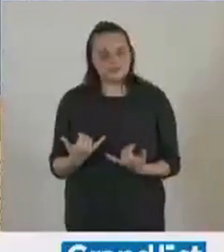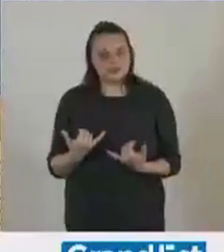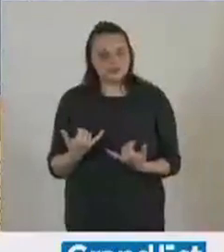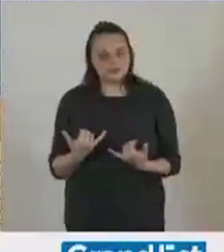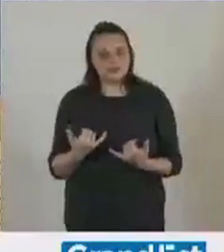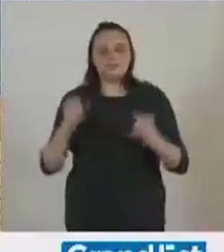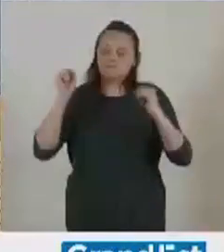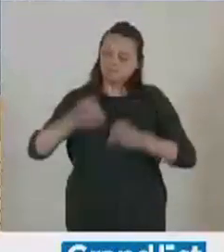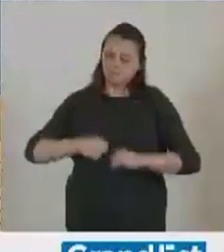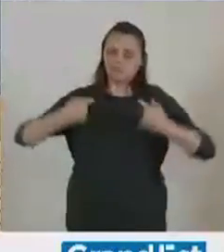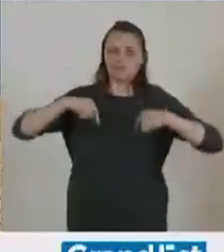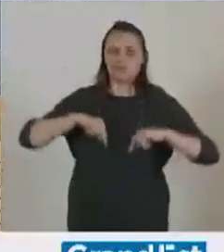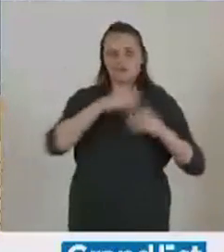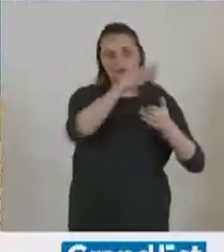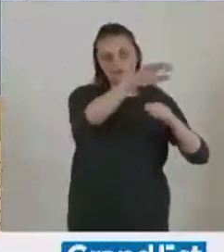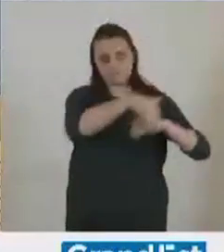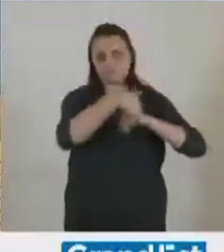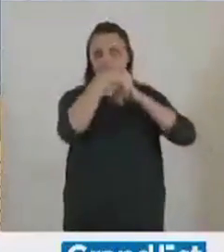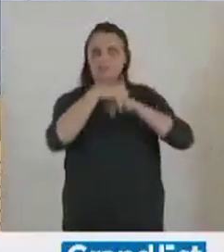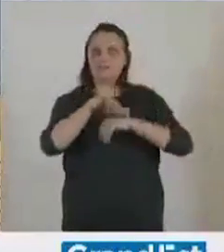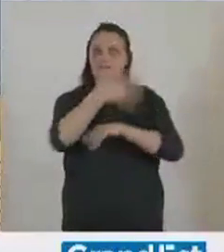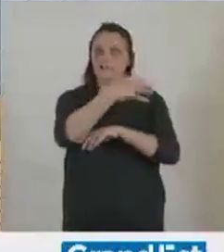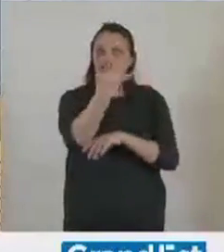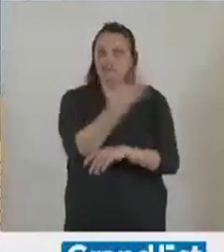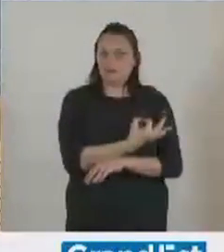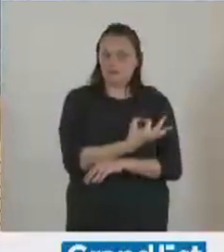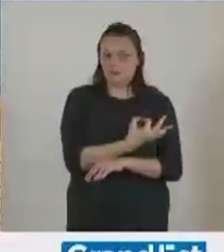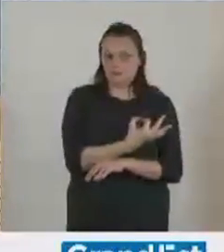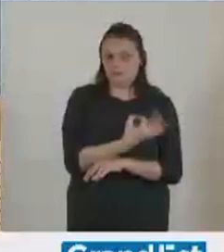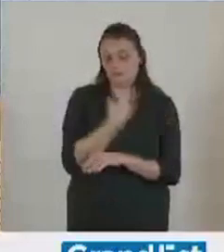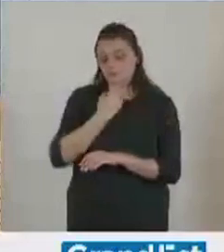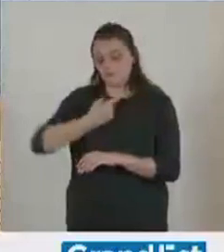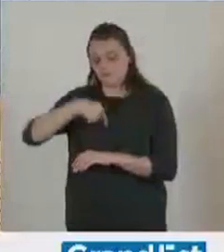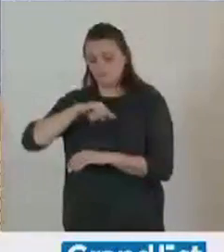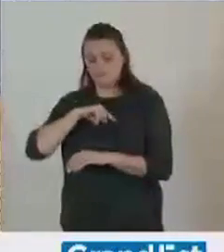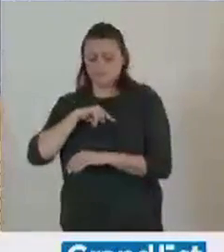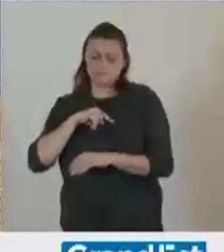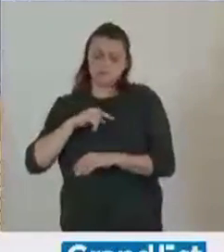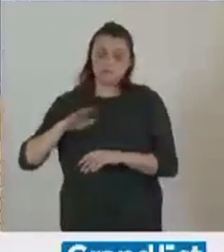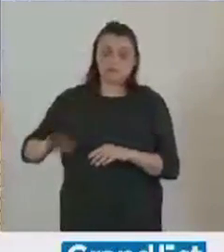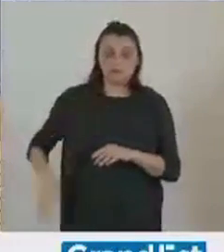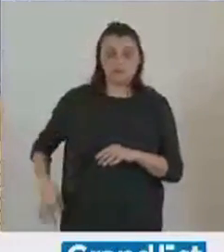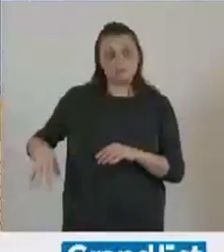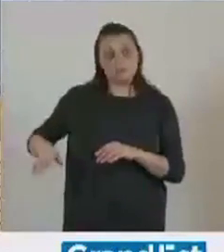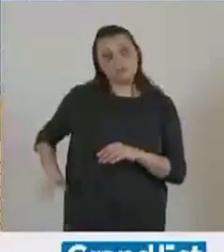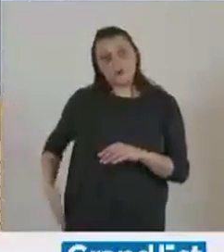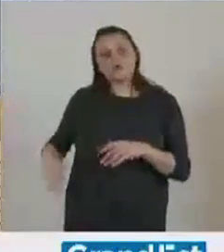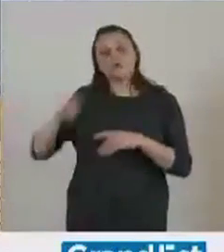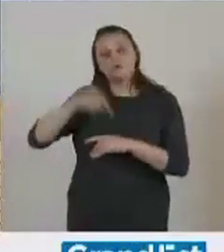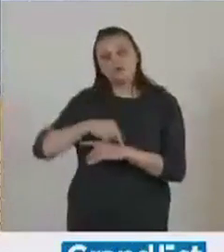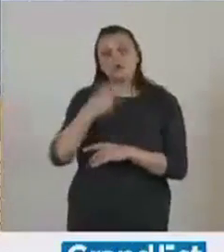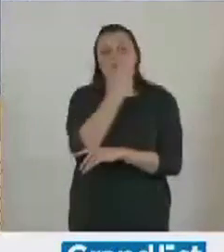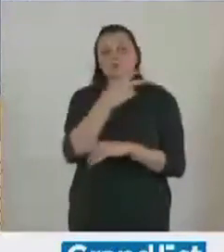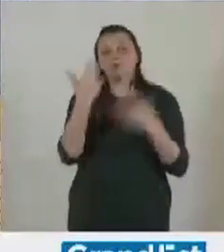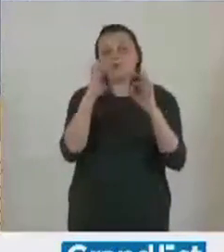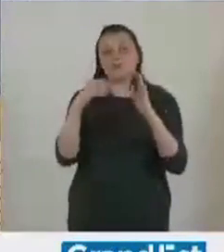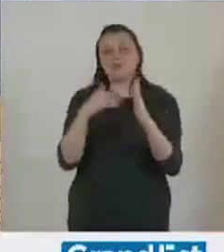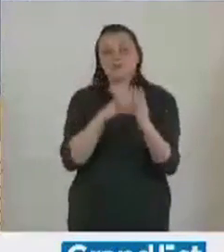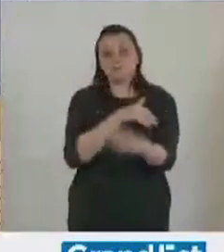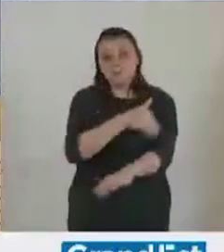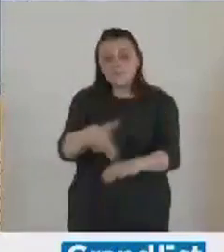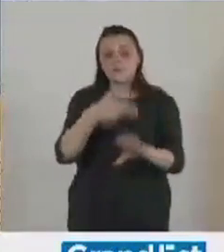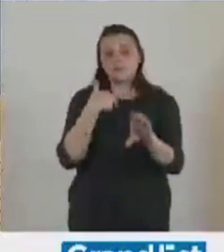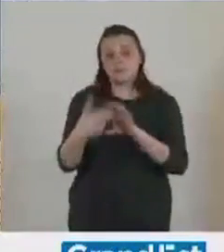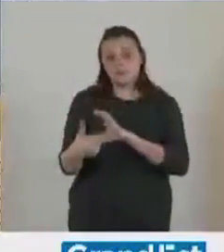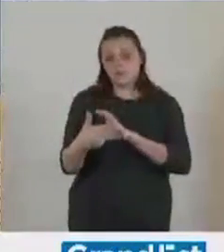l'aide d'État de 15%, ce qui laissera à charge des collectivités locales 310 millions d'euros, répartis à parité entre les intercommunalités d'un